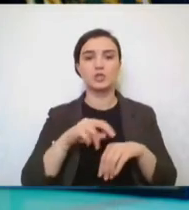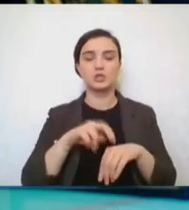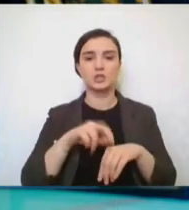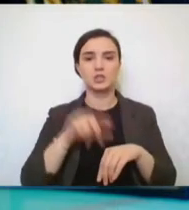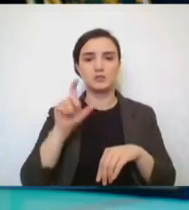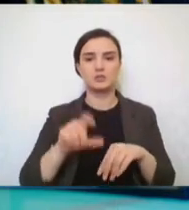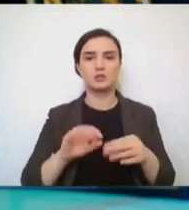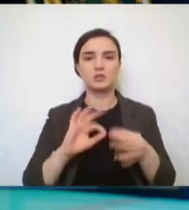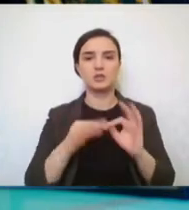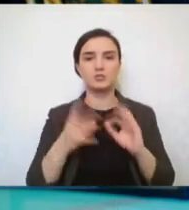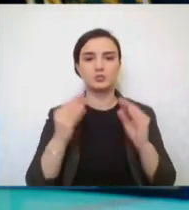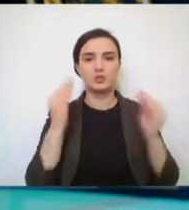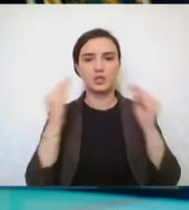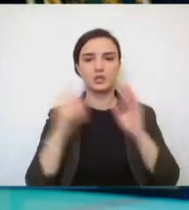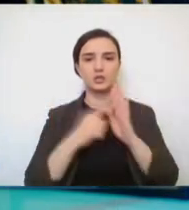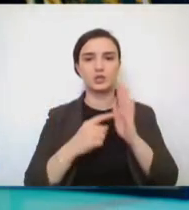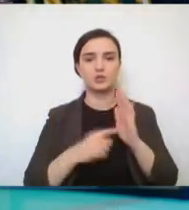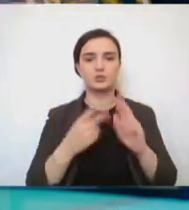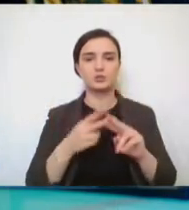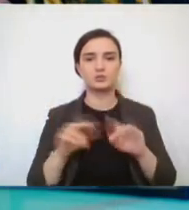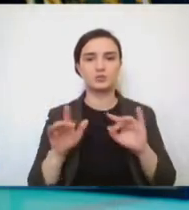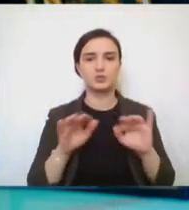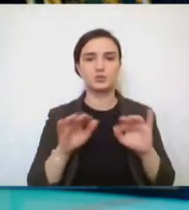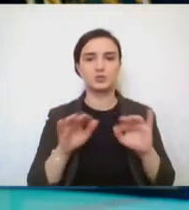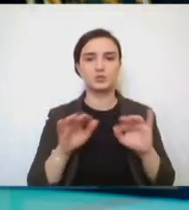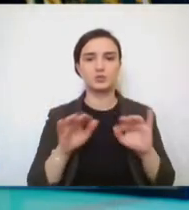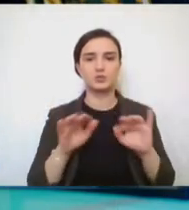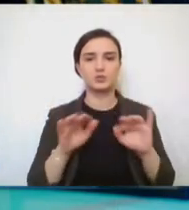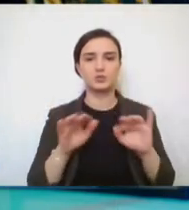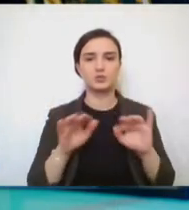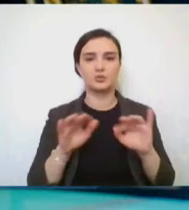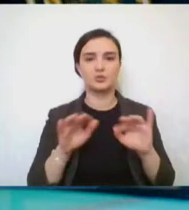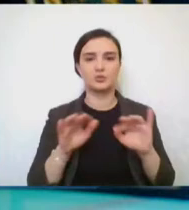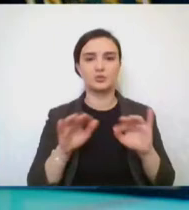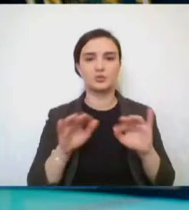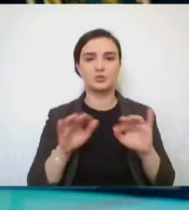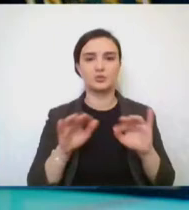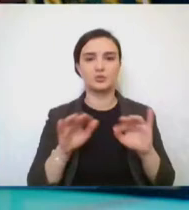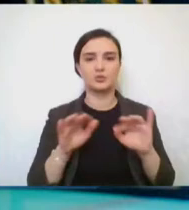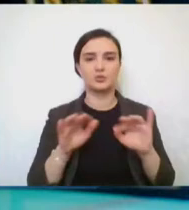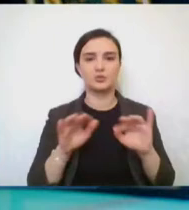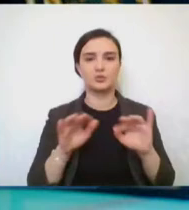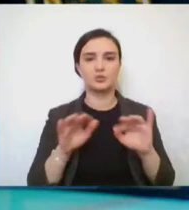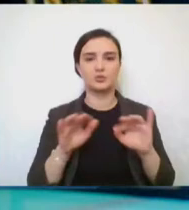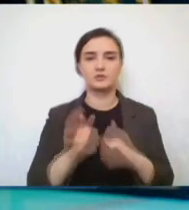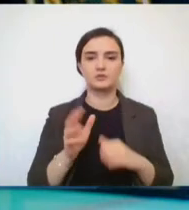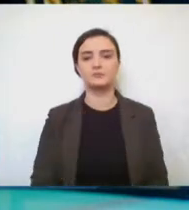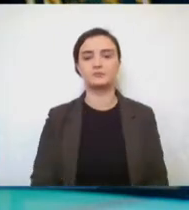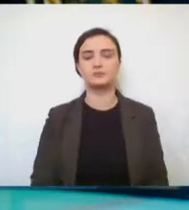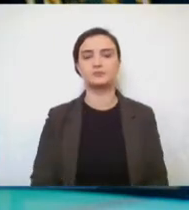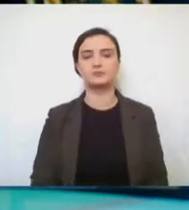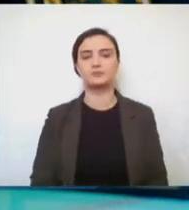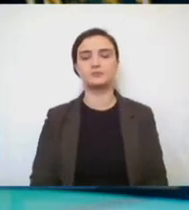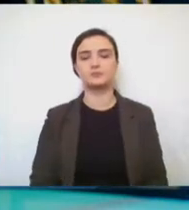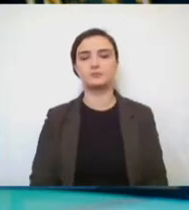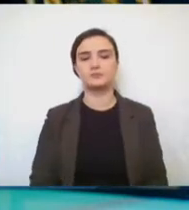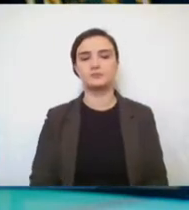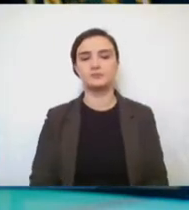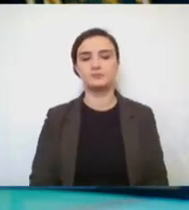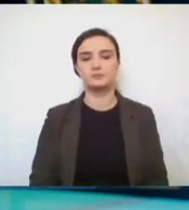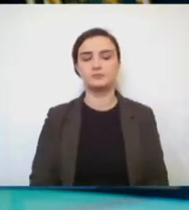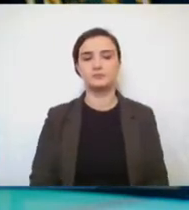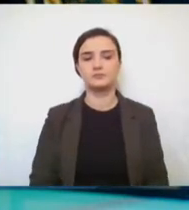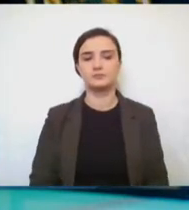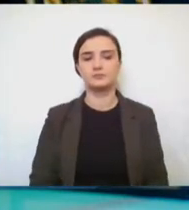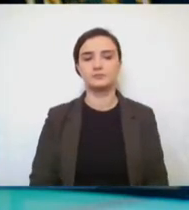ეს პროცესები. გულის ტკივილი ყოველთვის არ არის უშუალოდ გულიდან გამოწვეული, ეს შეიძლება გარეგანი ტკივილი იყოს, მაგრამ ეს არ ნიშნავს იმას,